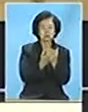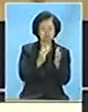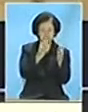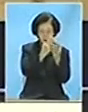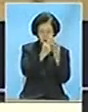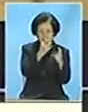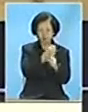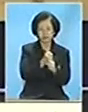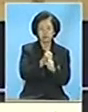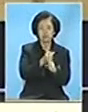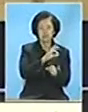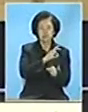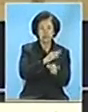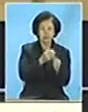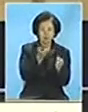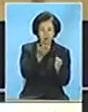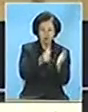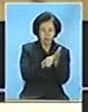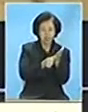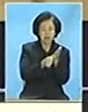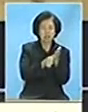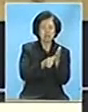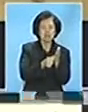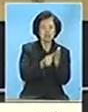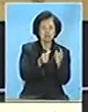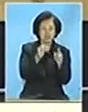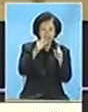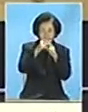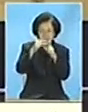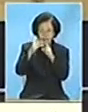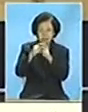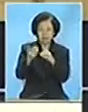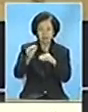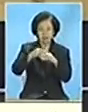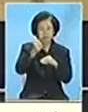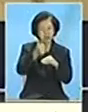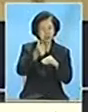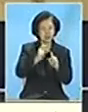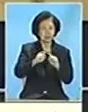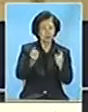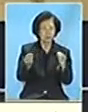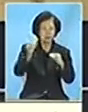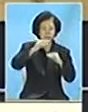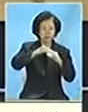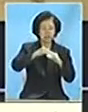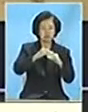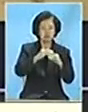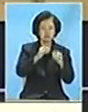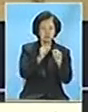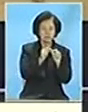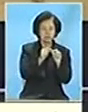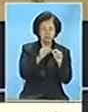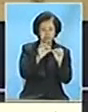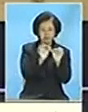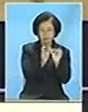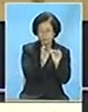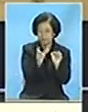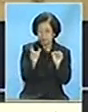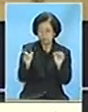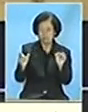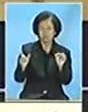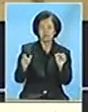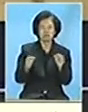ขอแก้ไขเพิ่มเติมถ้อยคำได้แต่จะขอแก้ไขเพิ่มเติมเนื้อความใดไม่ได้นอกจากเห็นว่าเนื้อความนั้นยังขัด